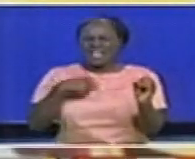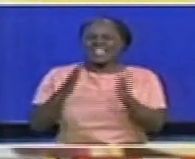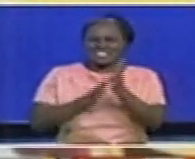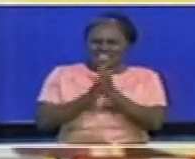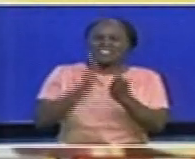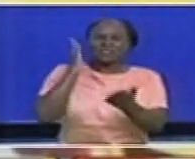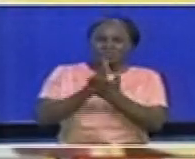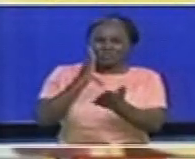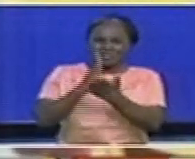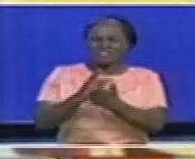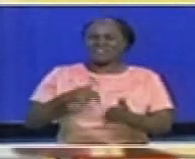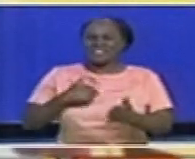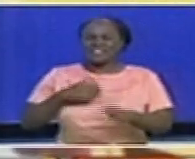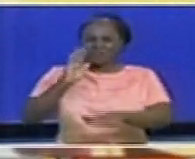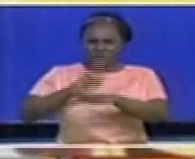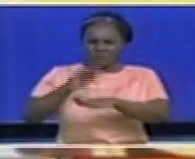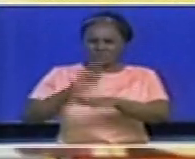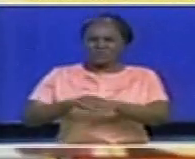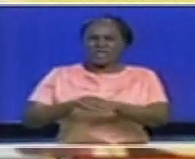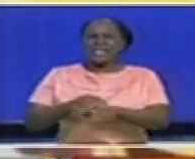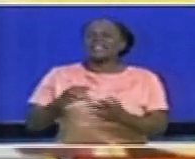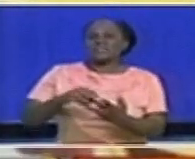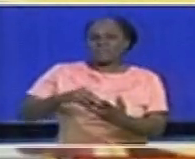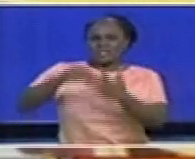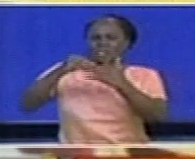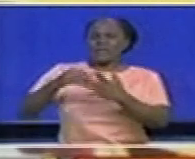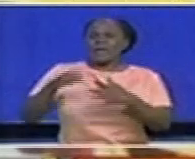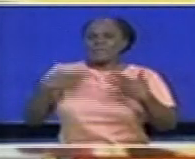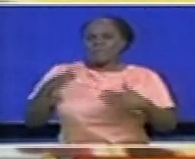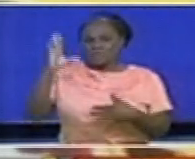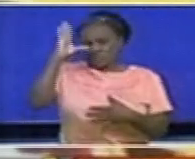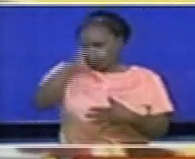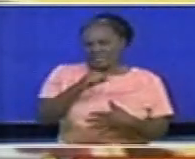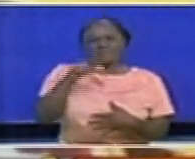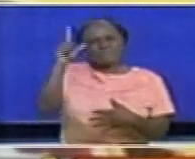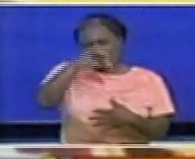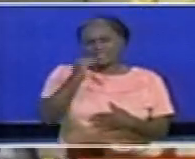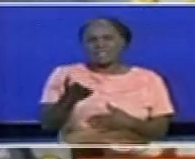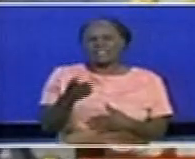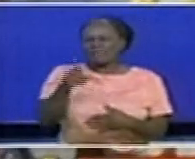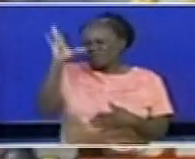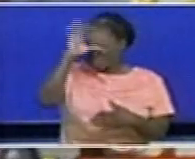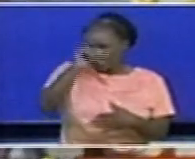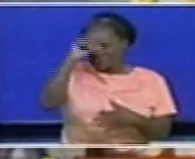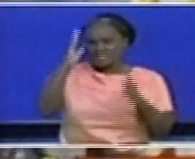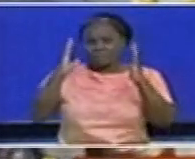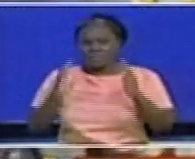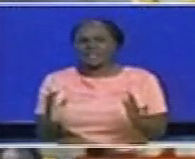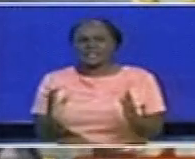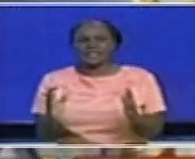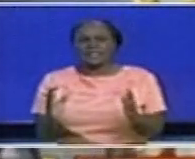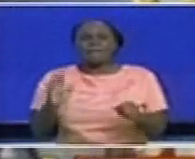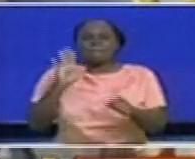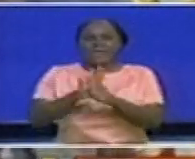Excited and it's a very good feeling. Yeah, especially a lot of me at home. The people didn't know about this. Wame hata sana. Kasima youth, kuna wasi